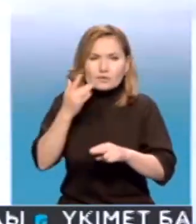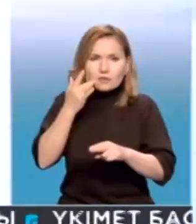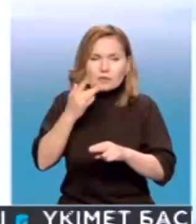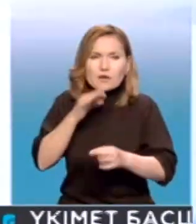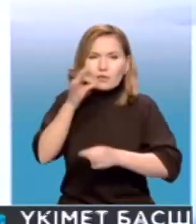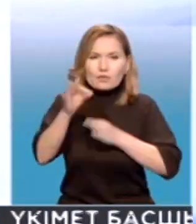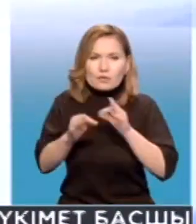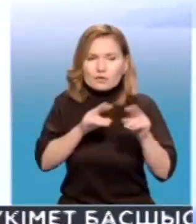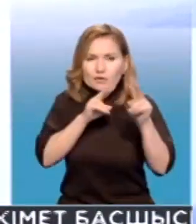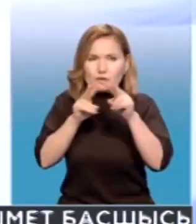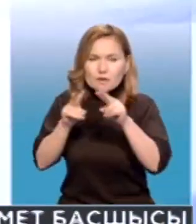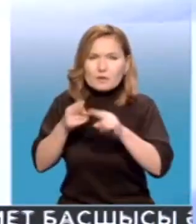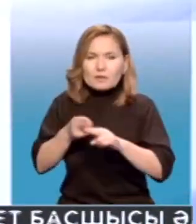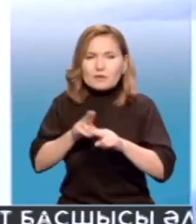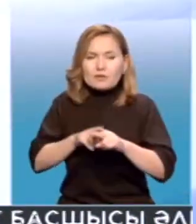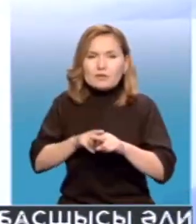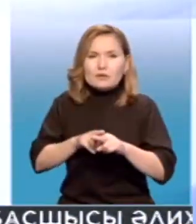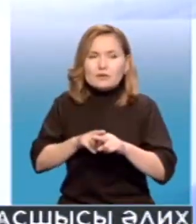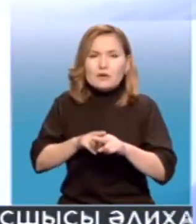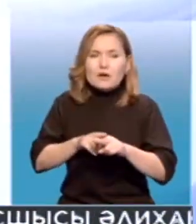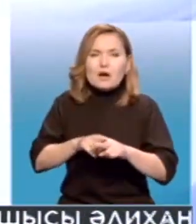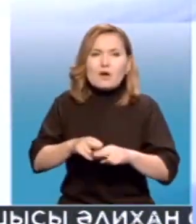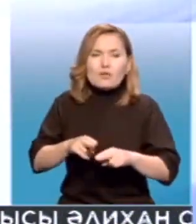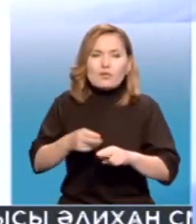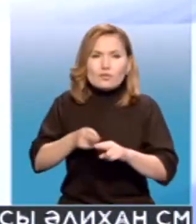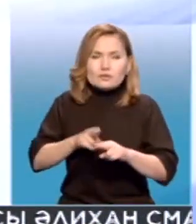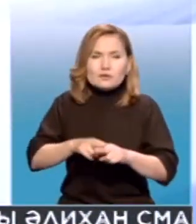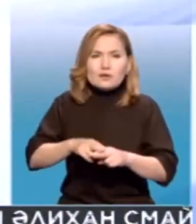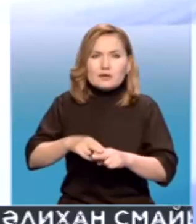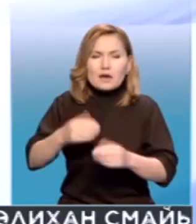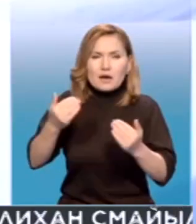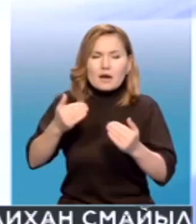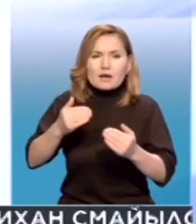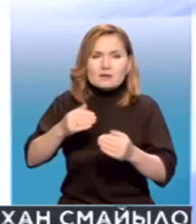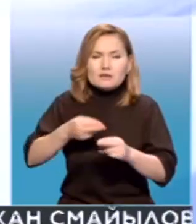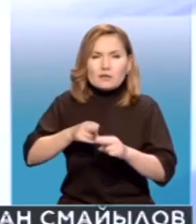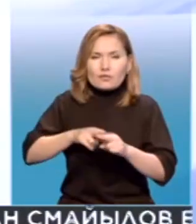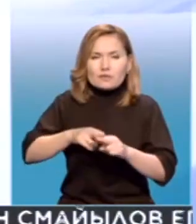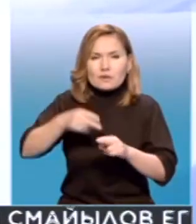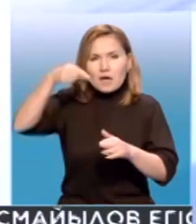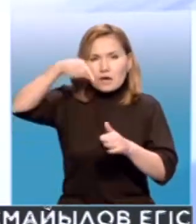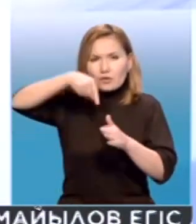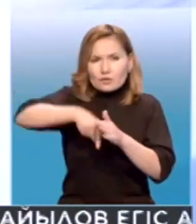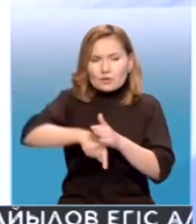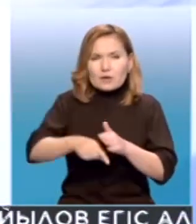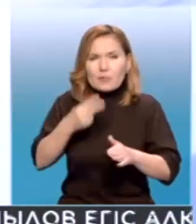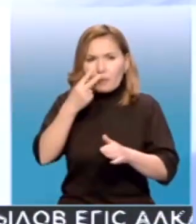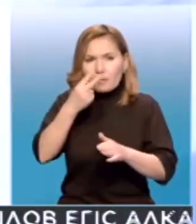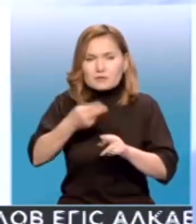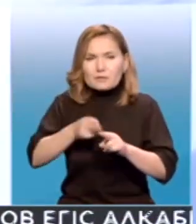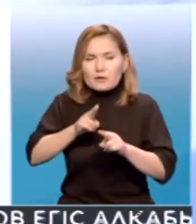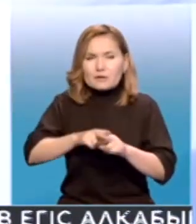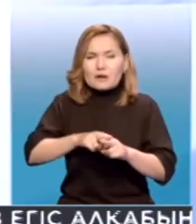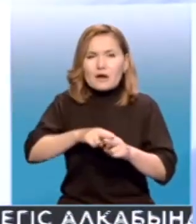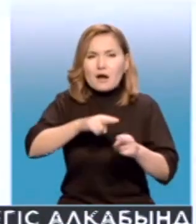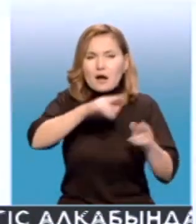қайтты. Теңіз деңгейінің биіктігімен есептегенде 1450 метрде тұрмыз. Қардың биіктігі